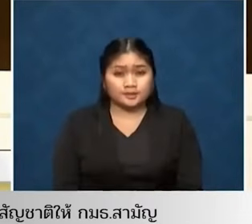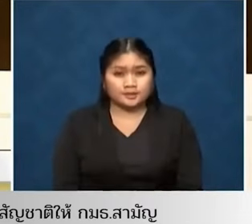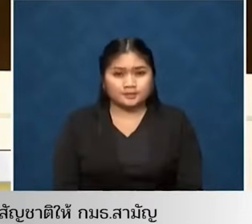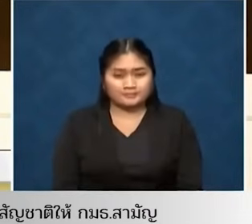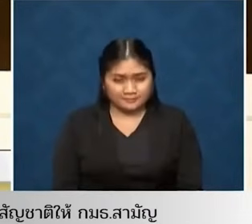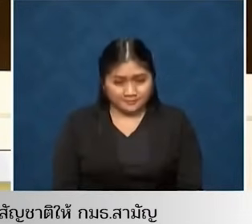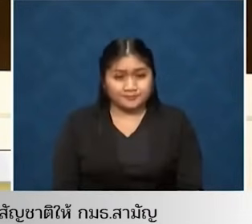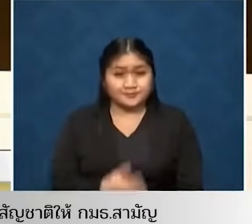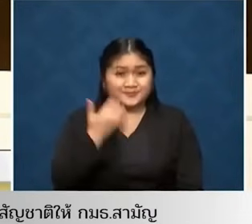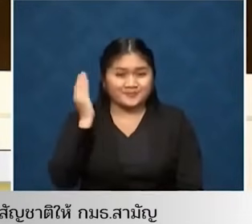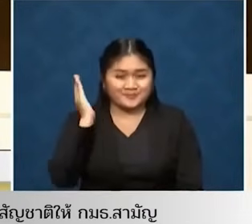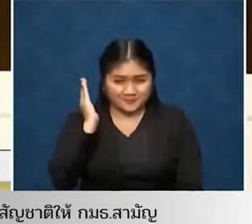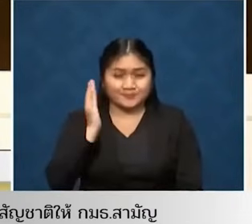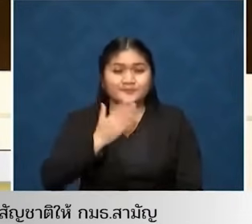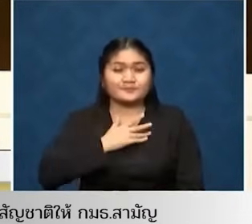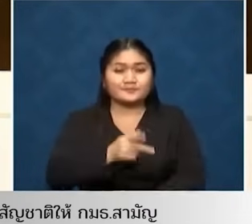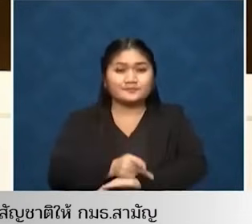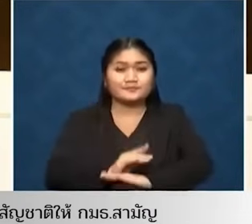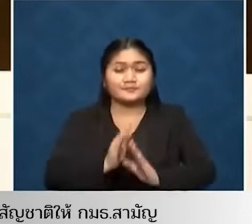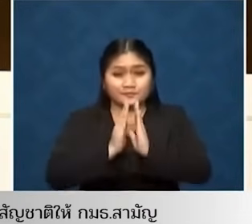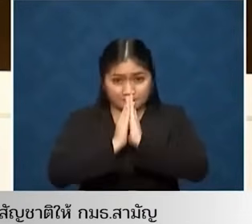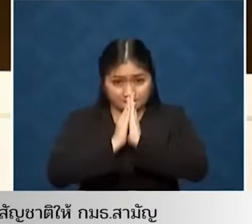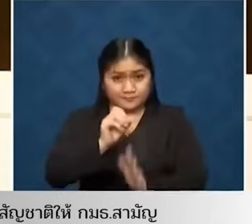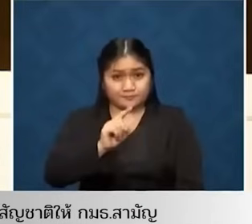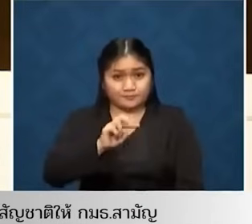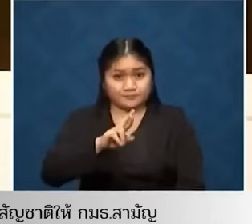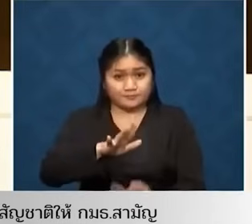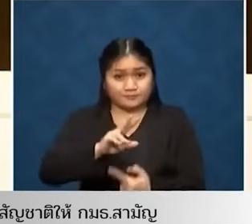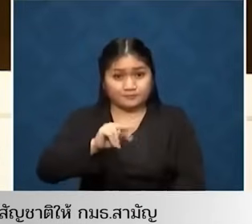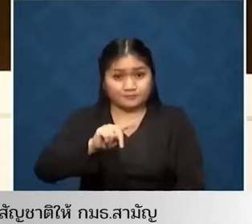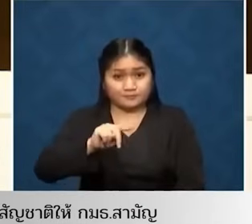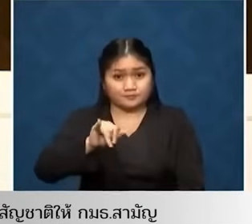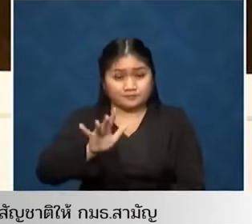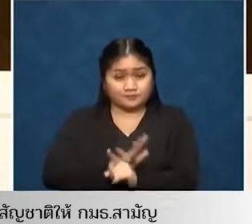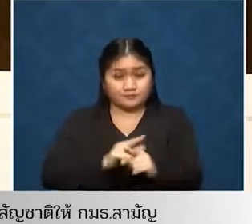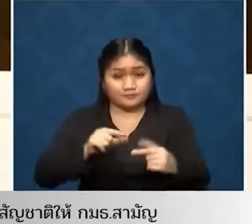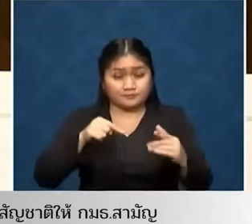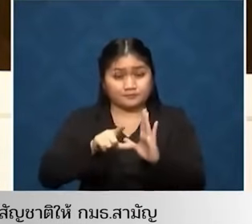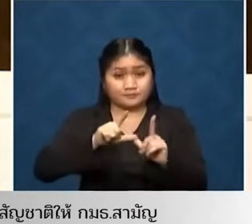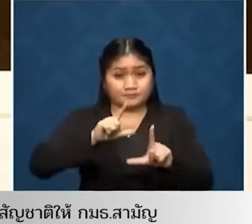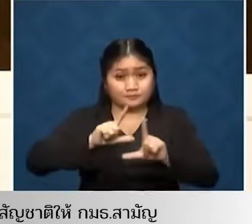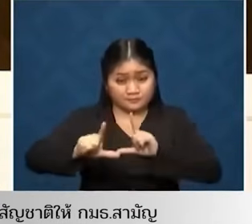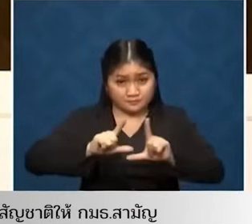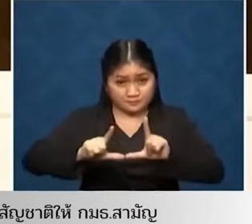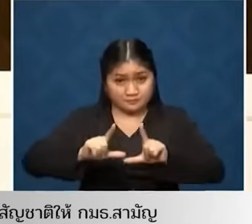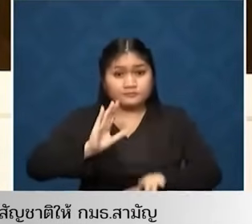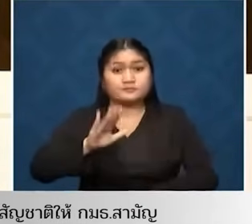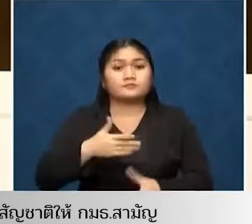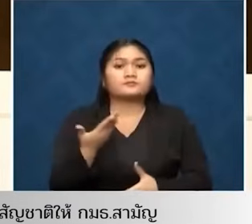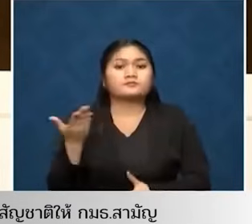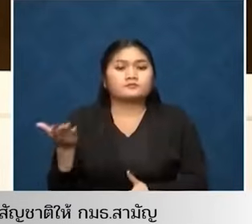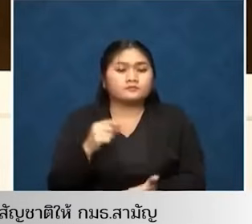เรียนท่านประธานที่เคารพครับผมสรันทิมสวรรณสมาชิกสภาผู้แทนราษฎรจังหวัดเลยพรรคเพื่อไทยให้ส่งไป